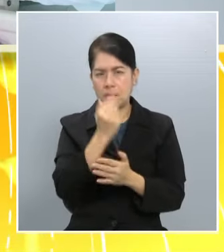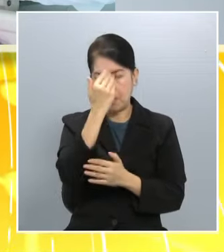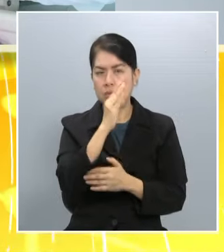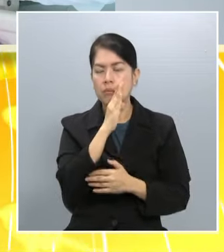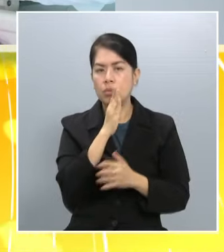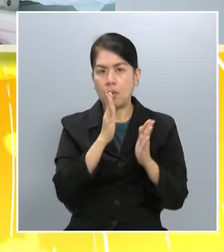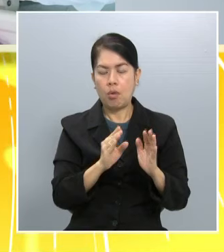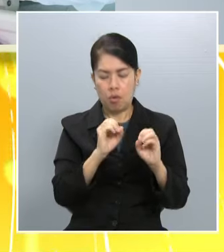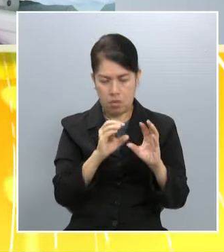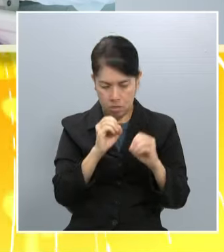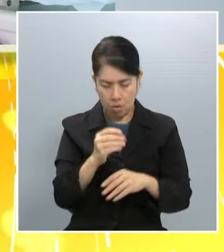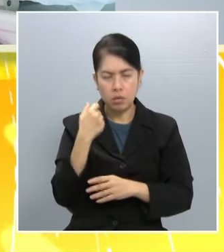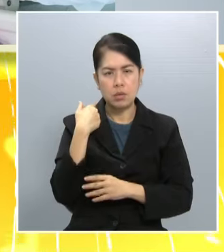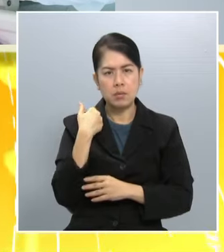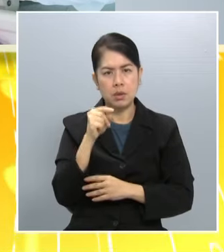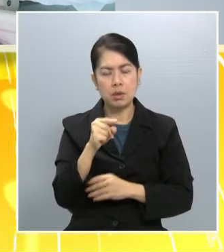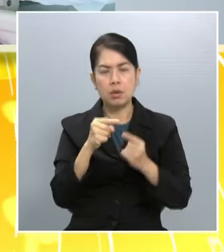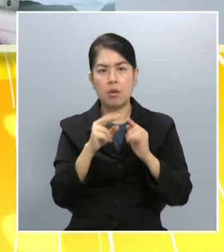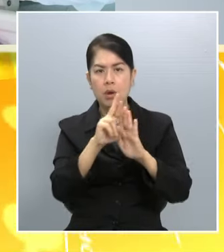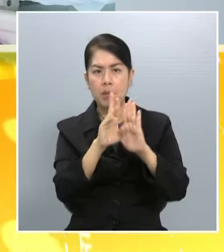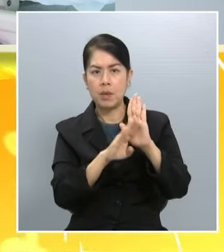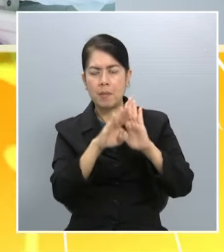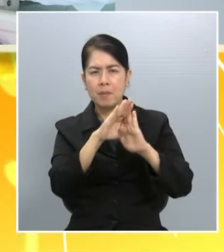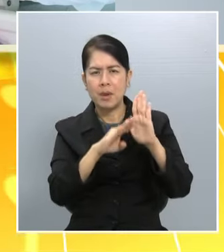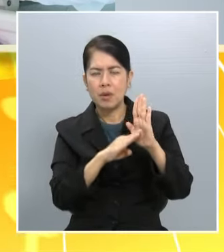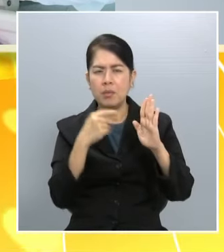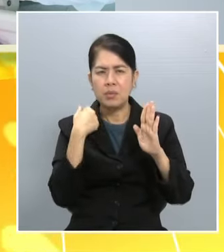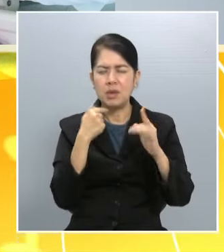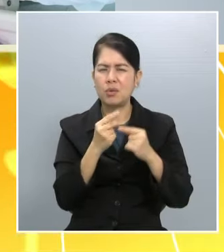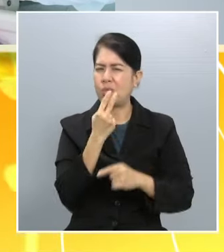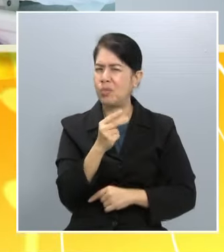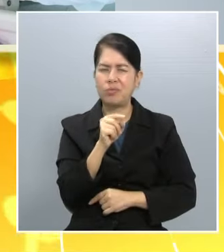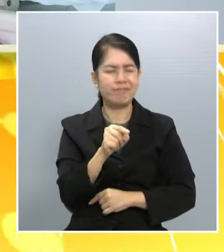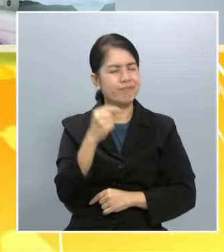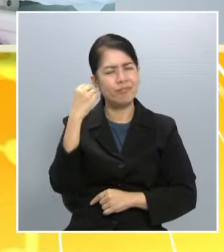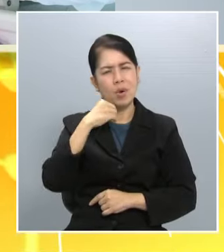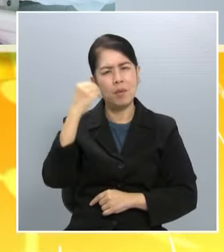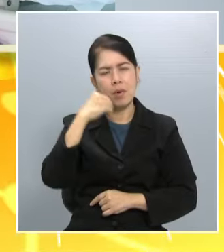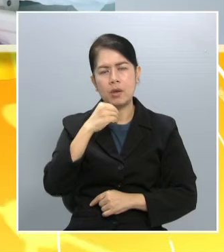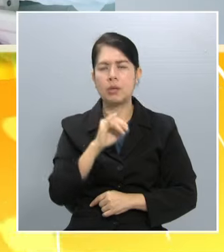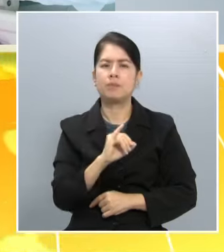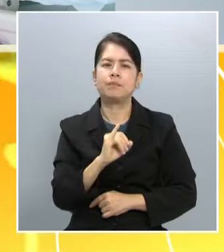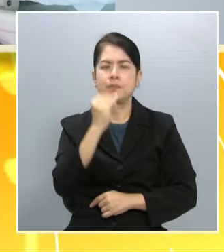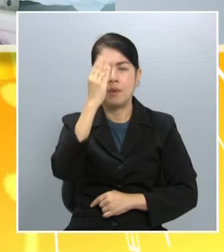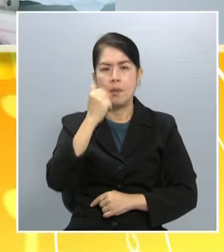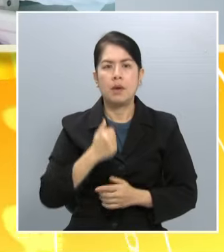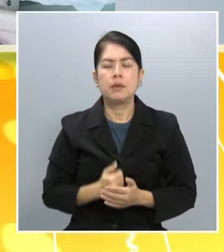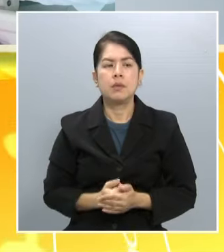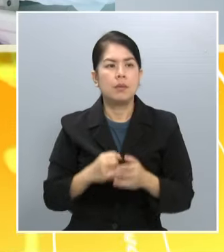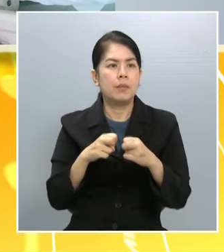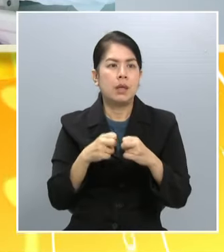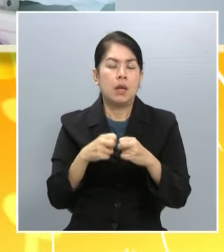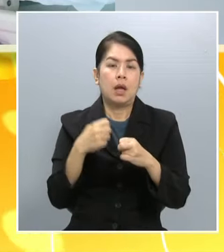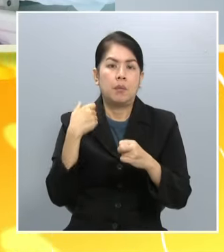ต้องไปตามระเบียบที่วางเอาไว้คือสั่งทำโทษแบบนี้เราเห็นข่าวมาหลายครั้ง ใช่ค่ะ มันจะไปที่ไหนกล้ามเนื้อสลาย